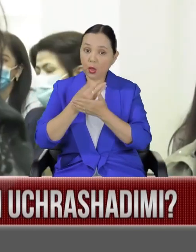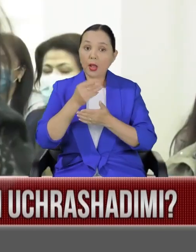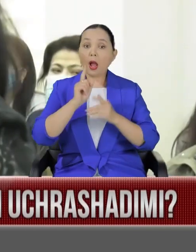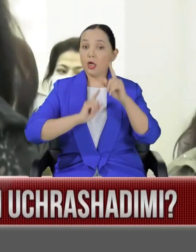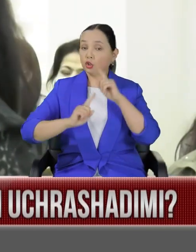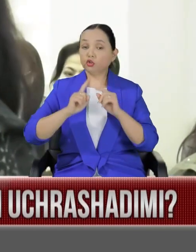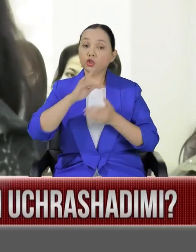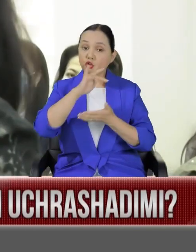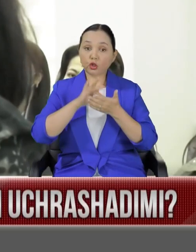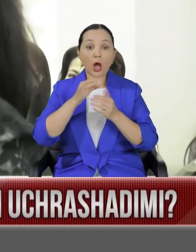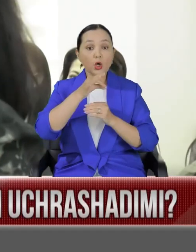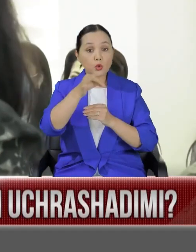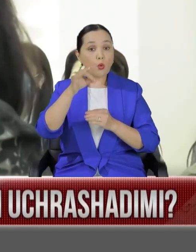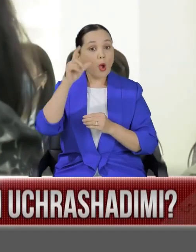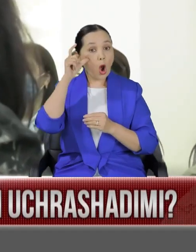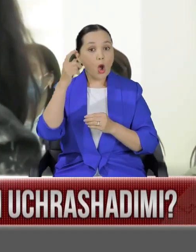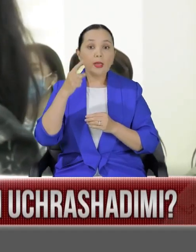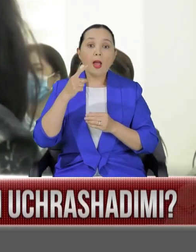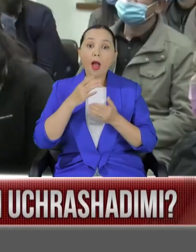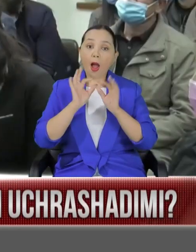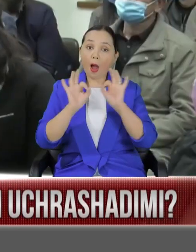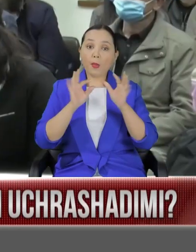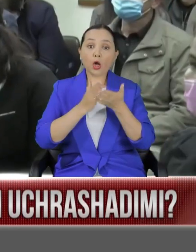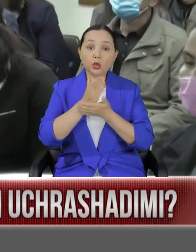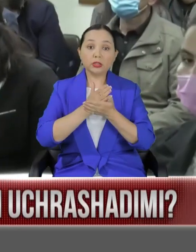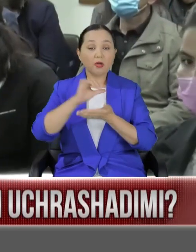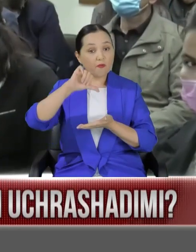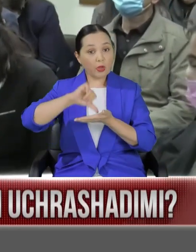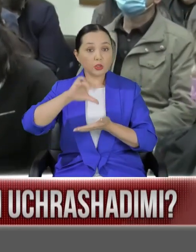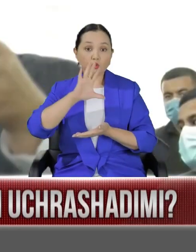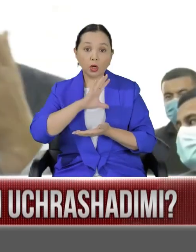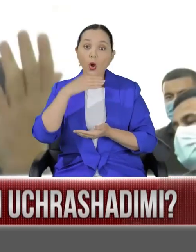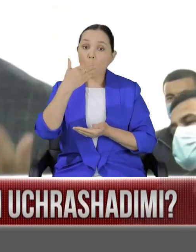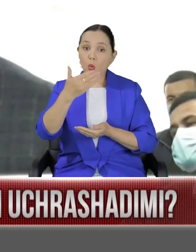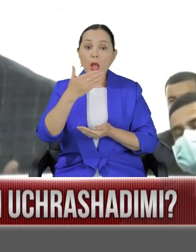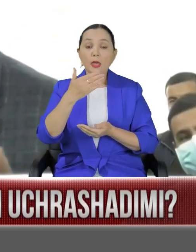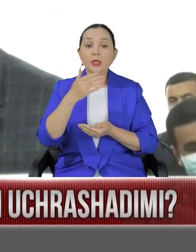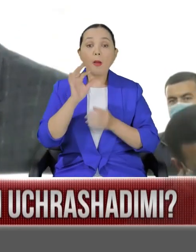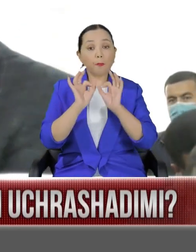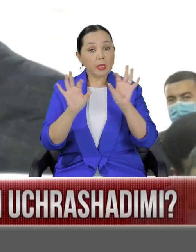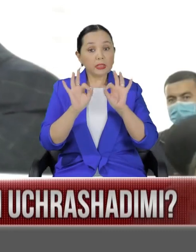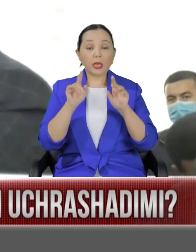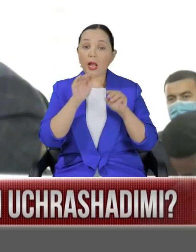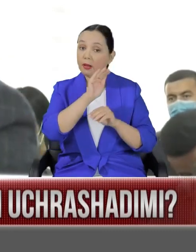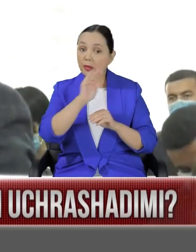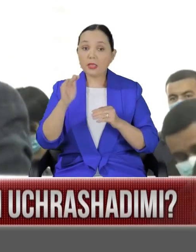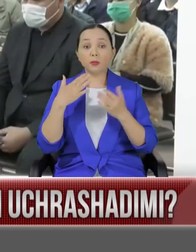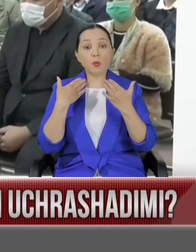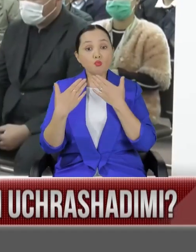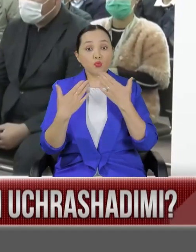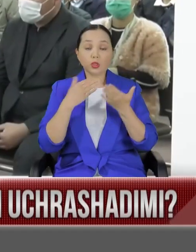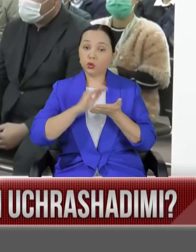anjumanda shahar va tuman hokimliklarining axborot xizmati rahbarlari ham ishtirok etishdi. Ular tomonidan bildirilayotgan rasmiy